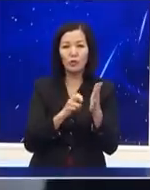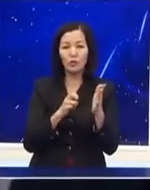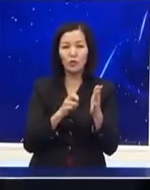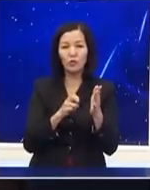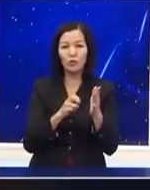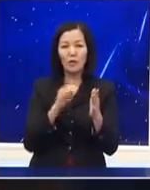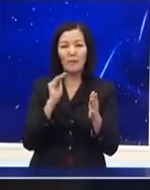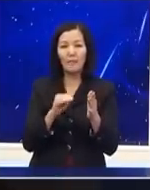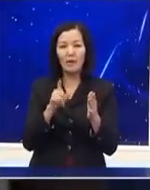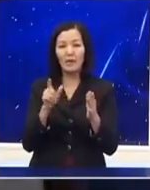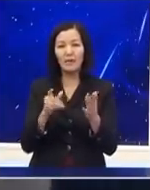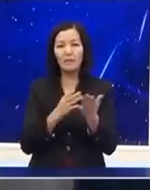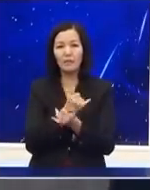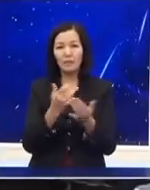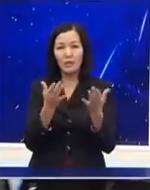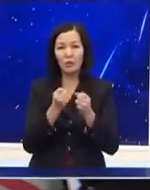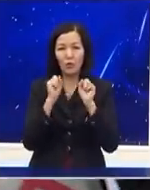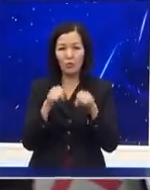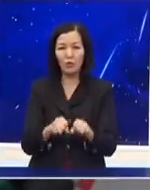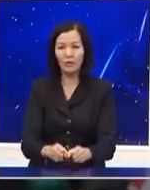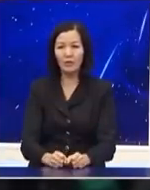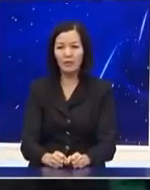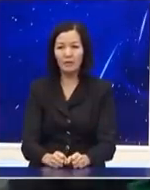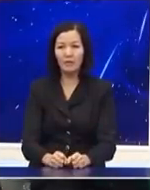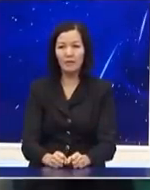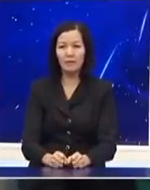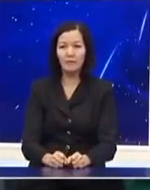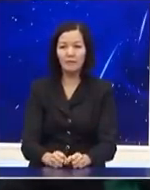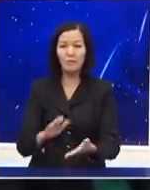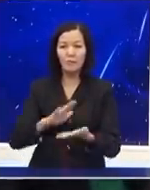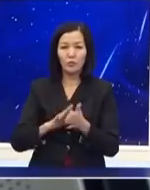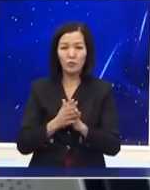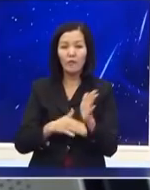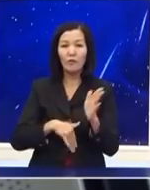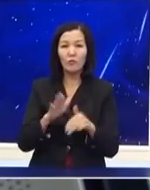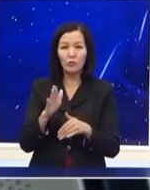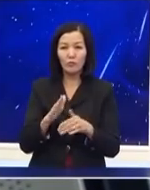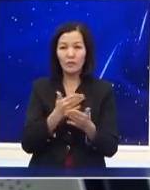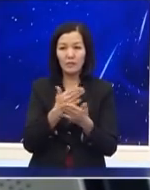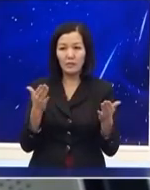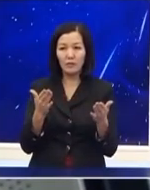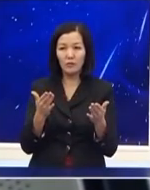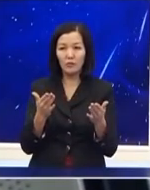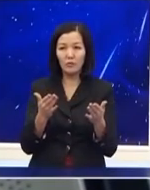аса мемлекеттік қызмет түрін ала алады. Ыңғайлы ма, жақсы ма? Жақсы. Бәрі сіздер үшін.